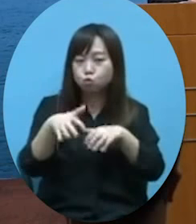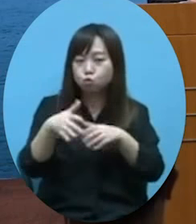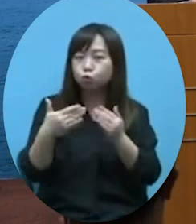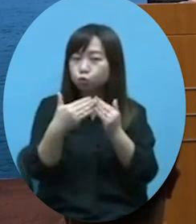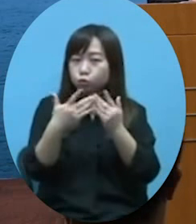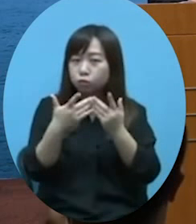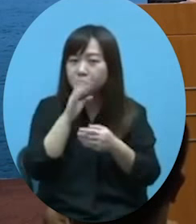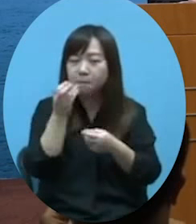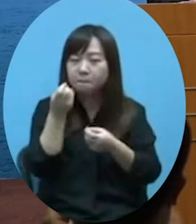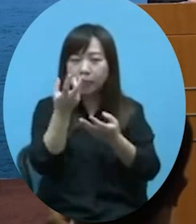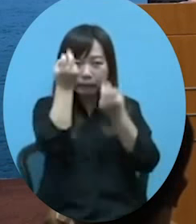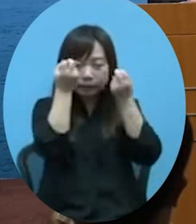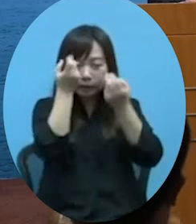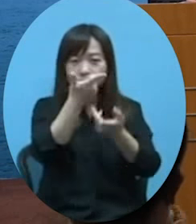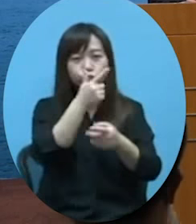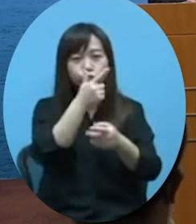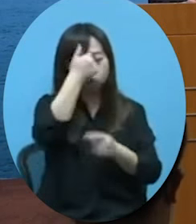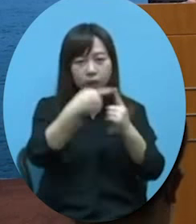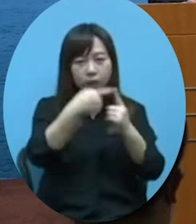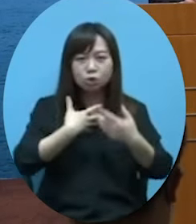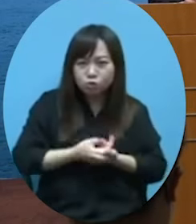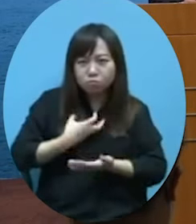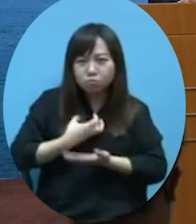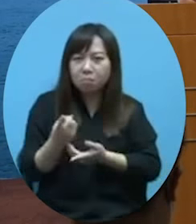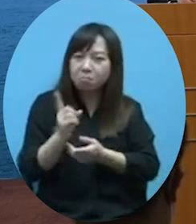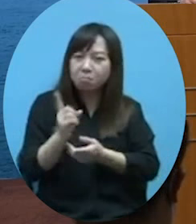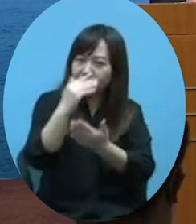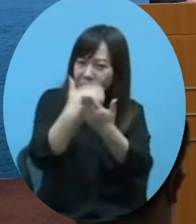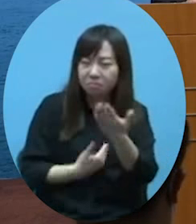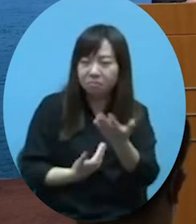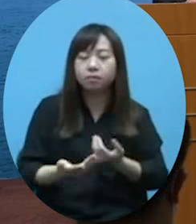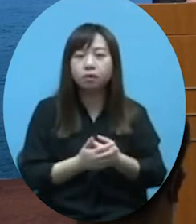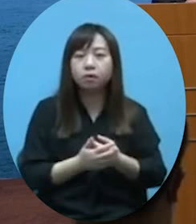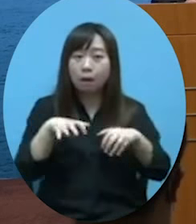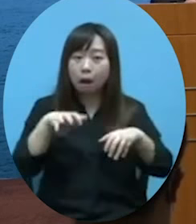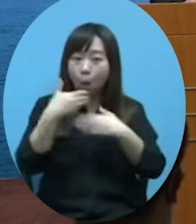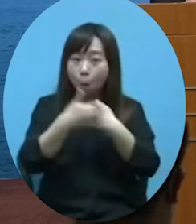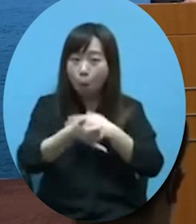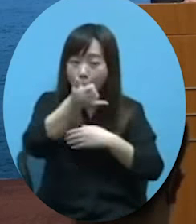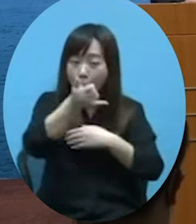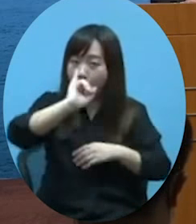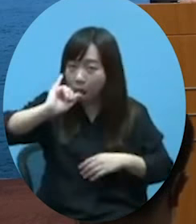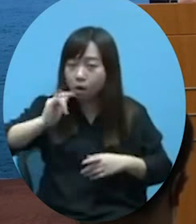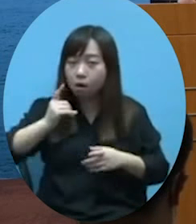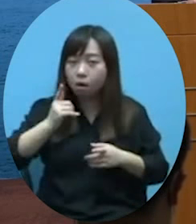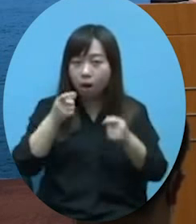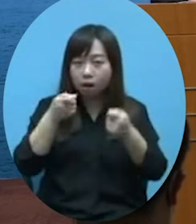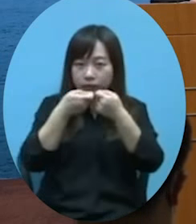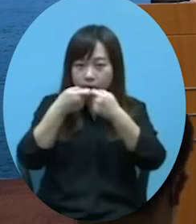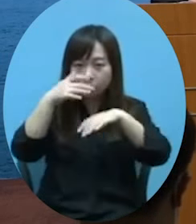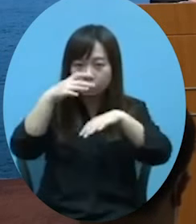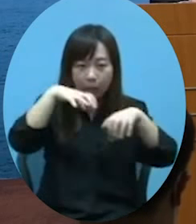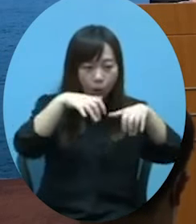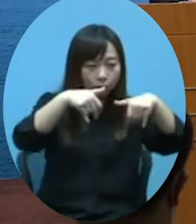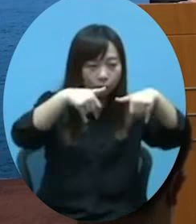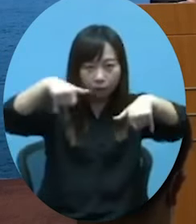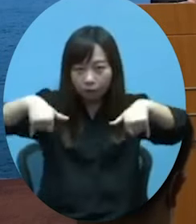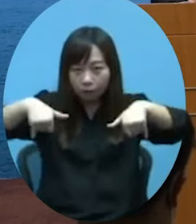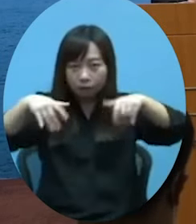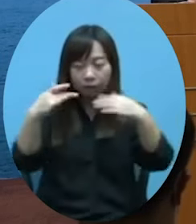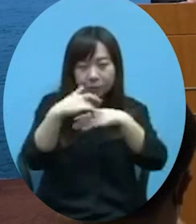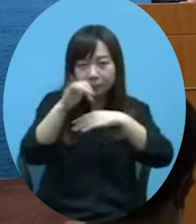給一些主人可能在現在疫情之下要小心的地方呢是不是都不要帶狗仔出街或者有太close的接觸就是狗仔要不要戴口